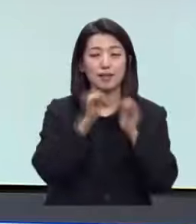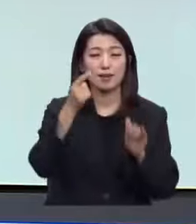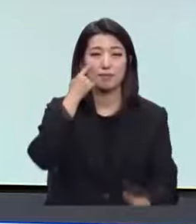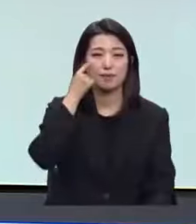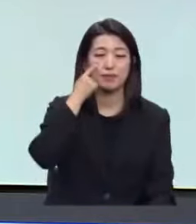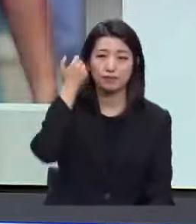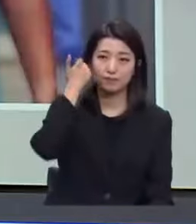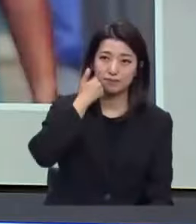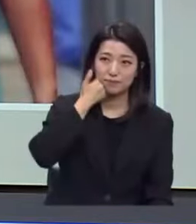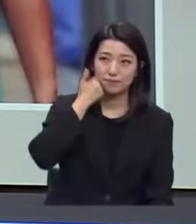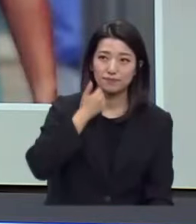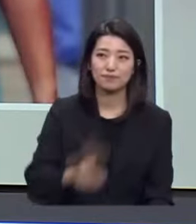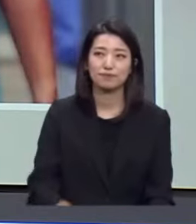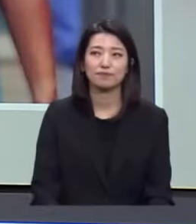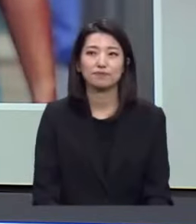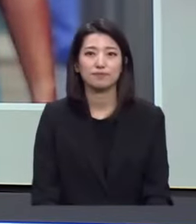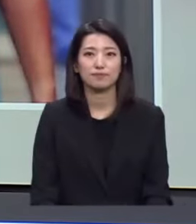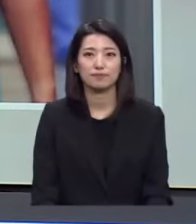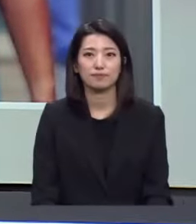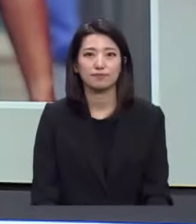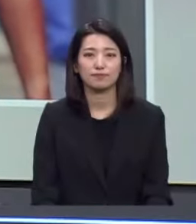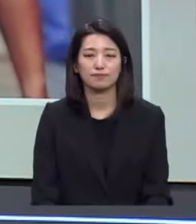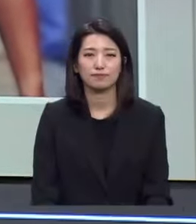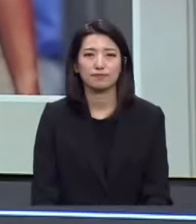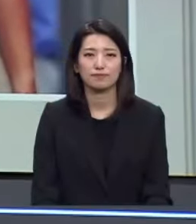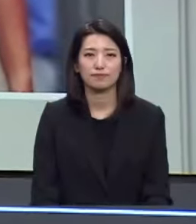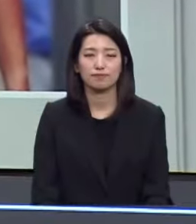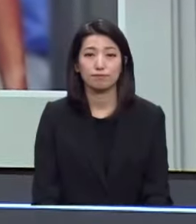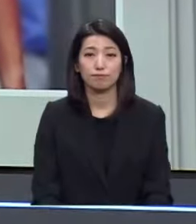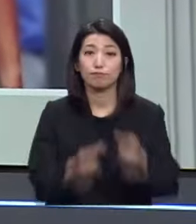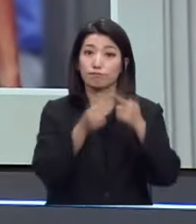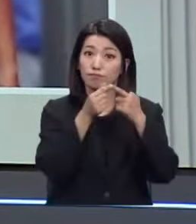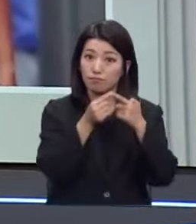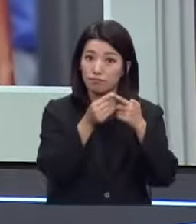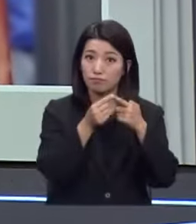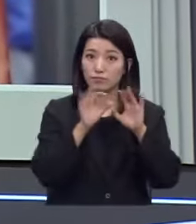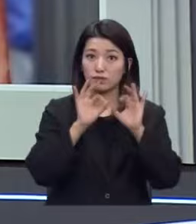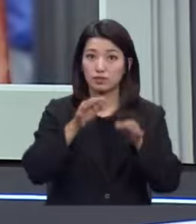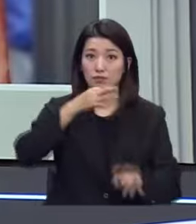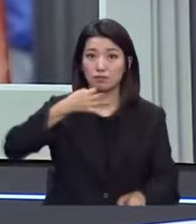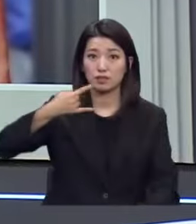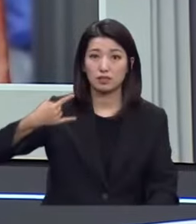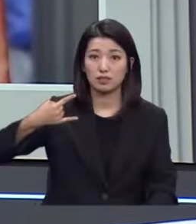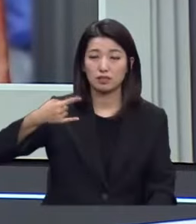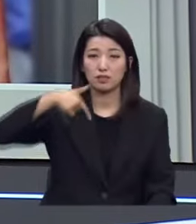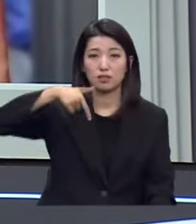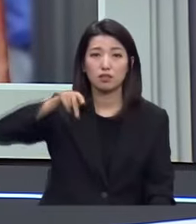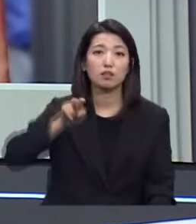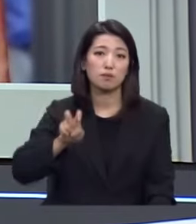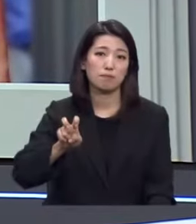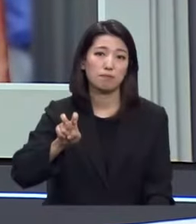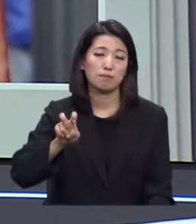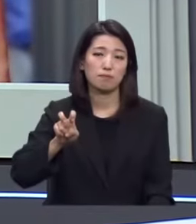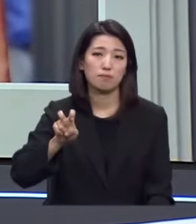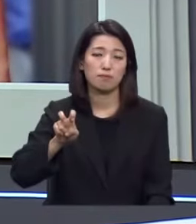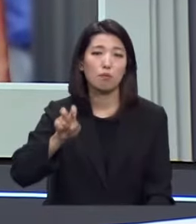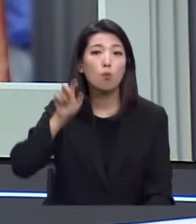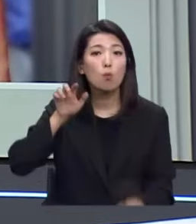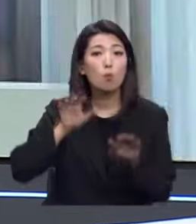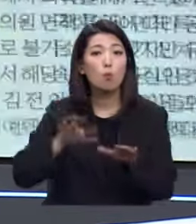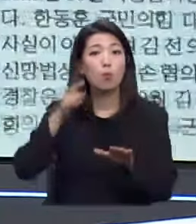아침앤 피플입니다 같 볼까요네 첫 번째 김의 겸전 의원입니다 왜 나왔는지 기사